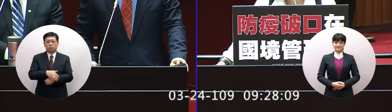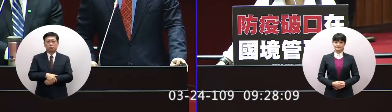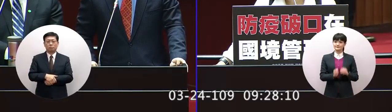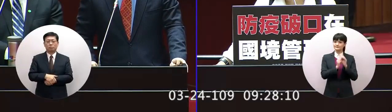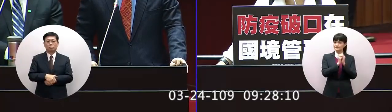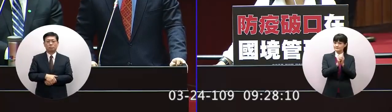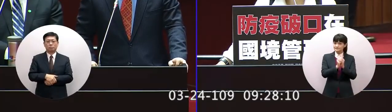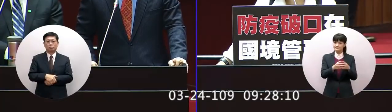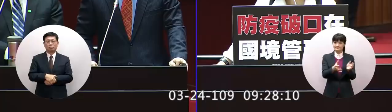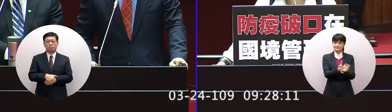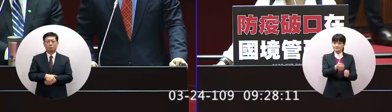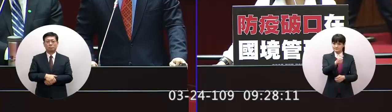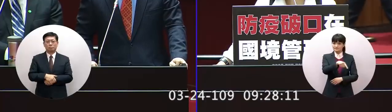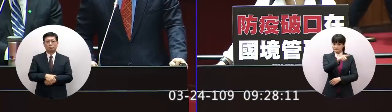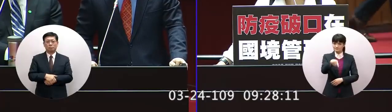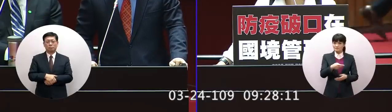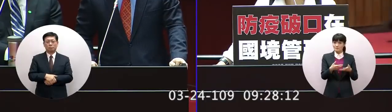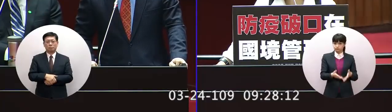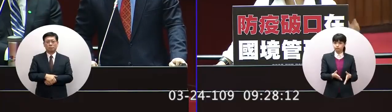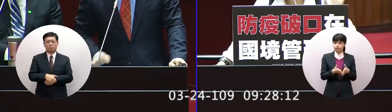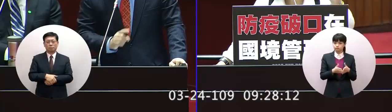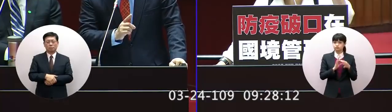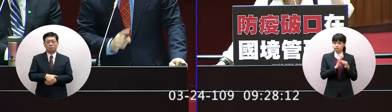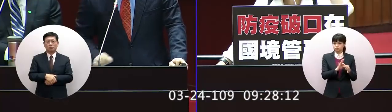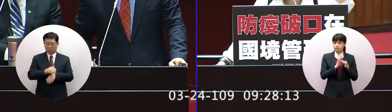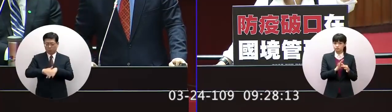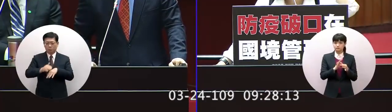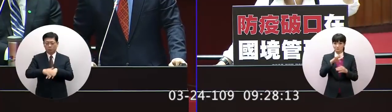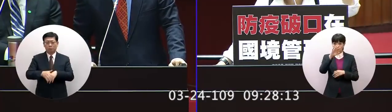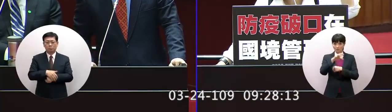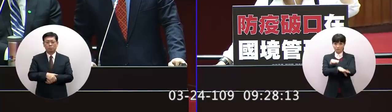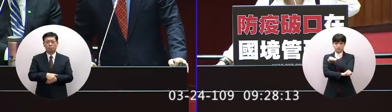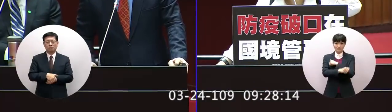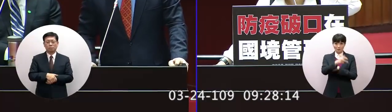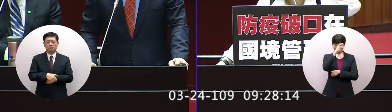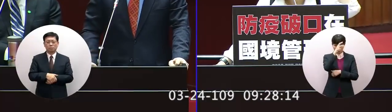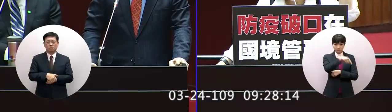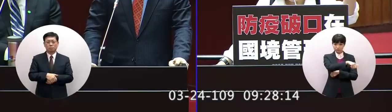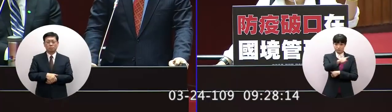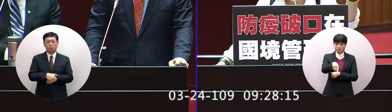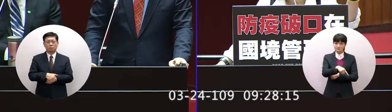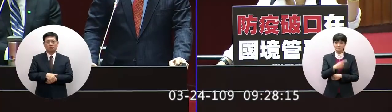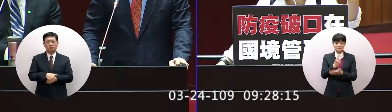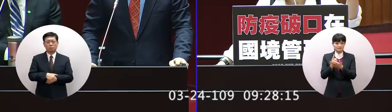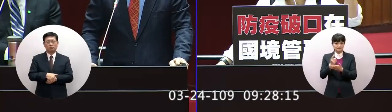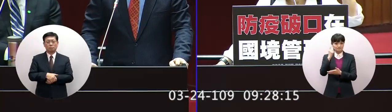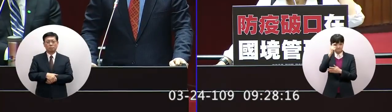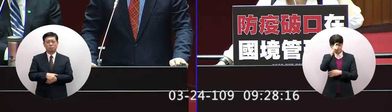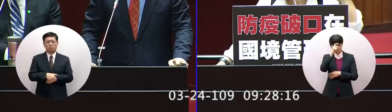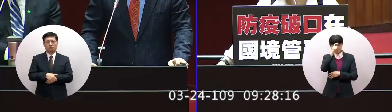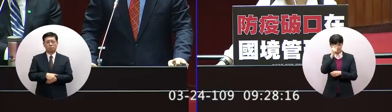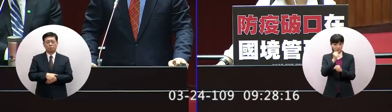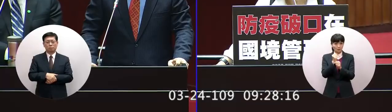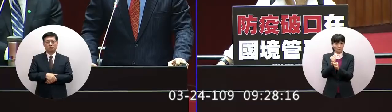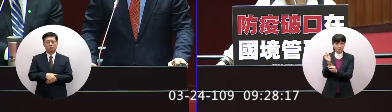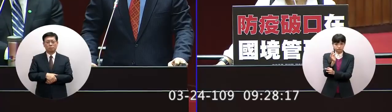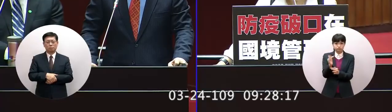拜托部长哈，多多关心基层员警，因为大家每一个人拢想要把代志做好， 哈，